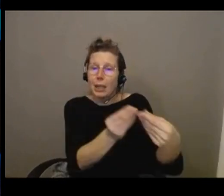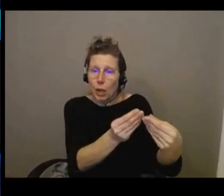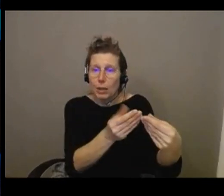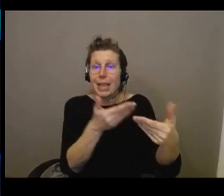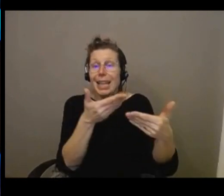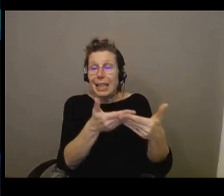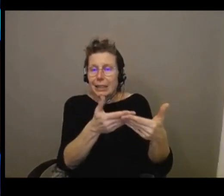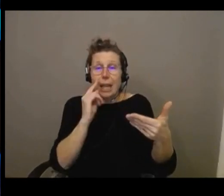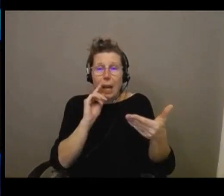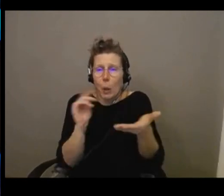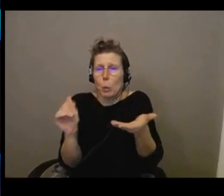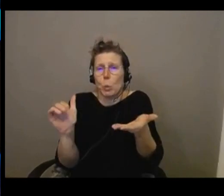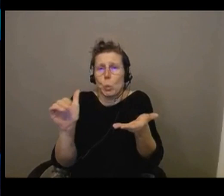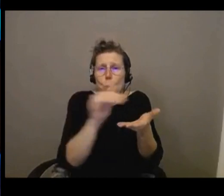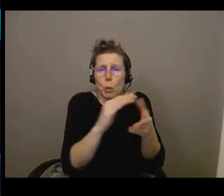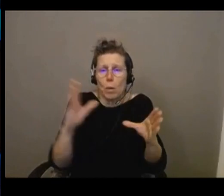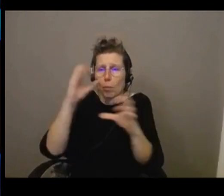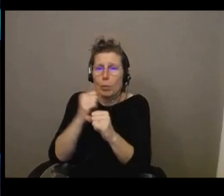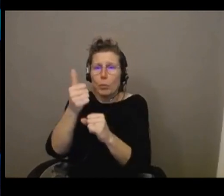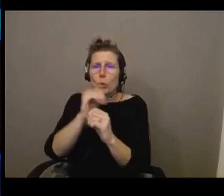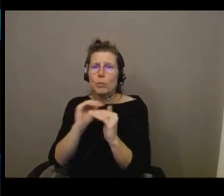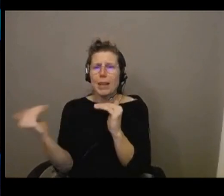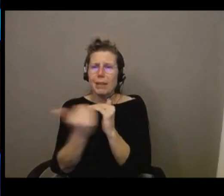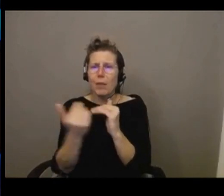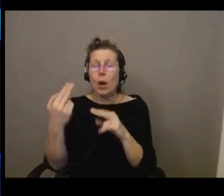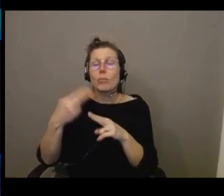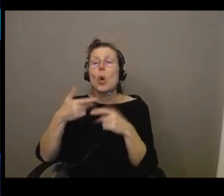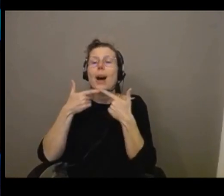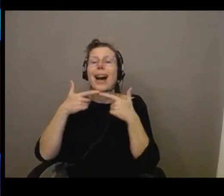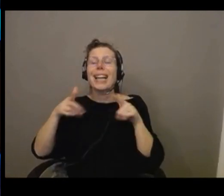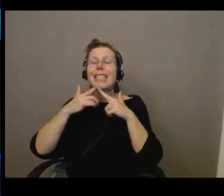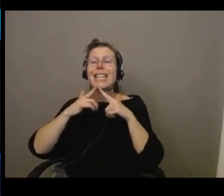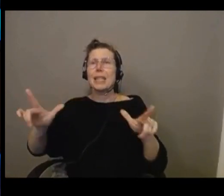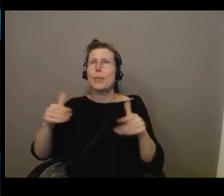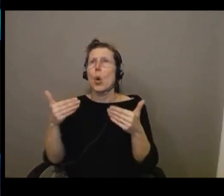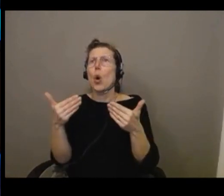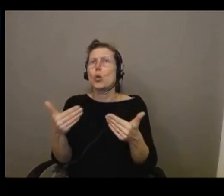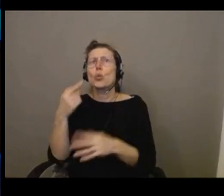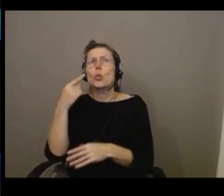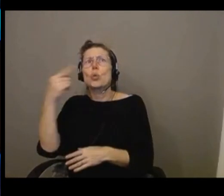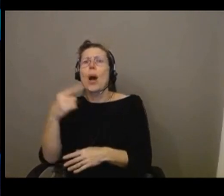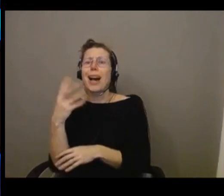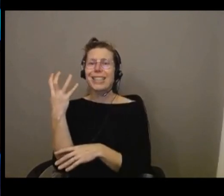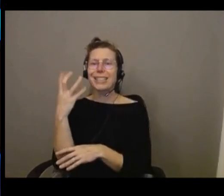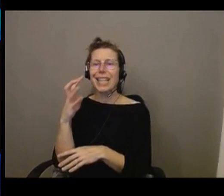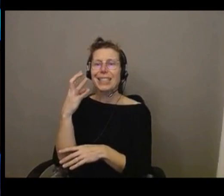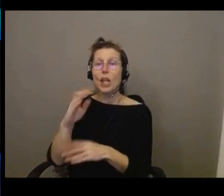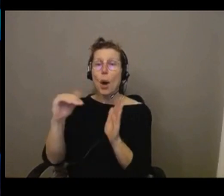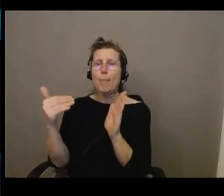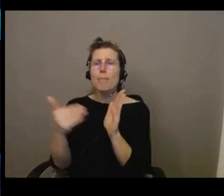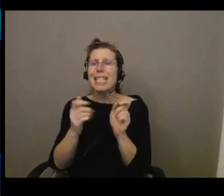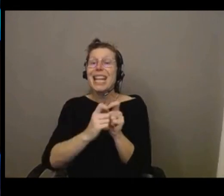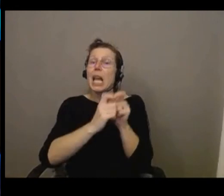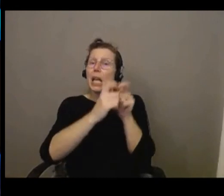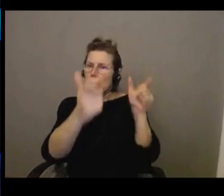Libre. Il y a aujourd'hui, je crois, environ 400 000 établissements qui sont référencés, qui permettent